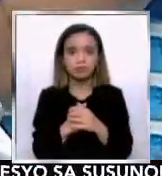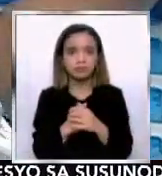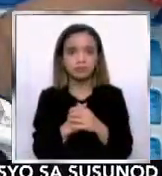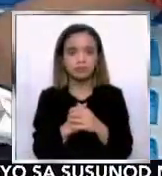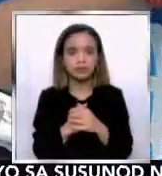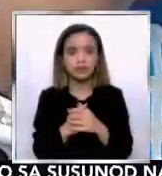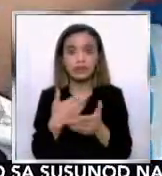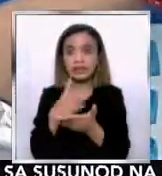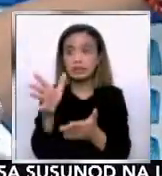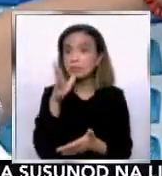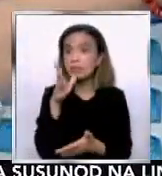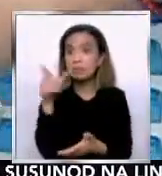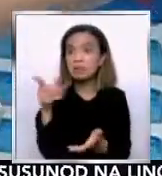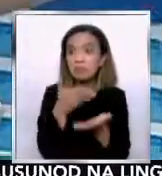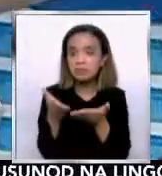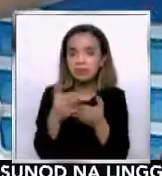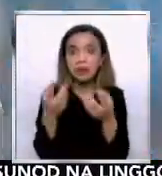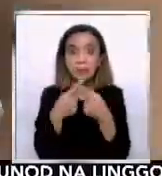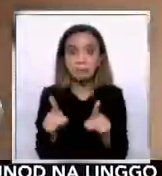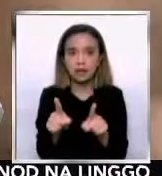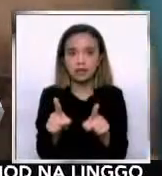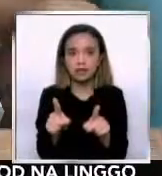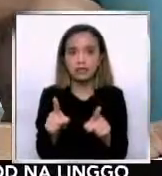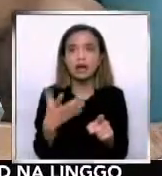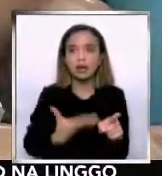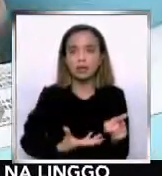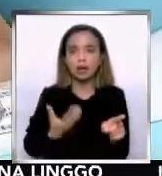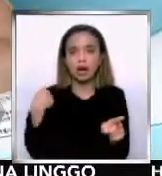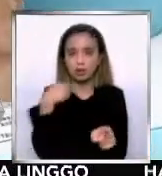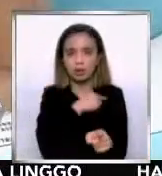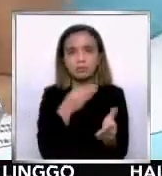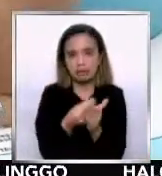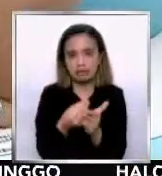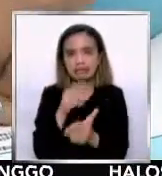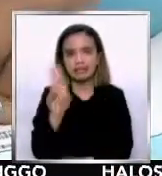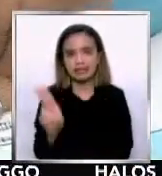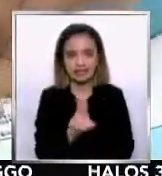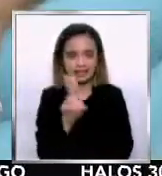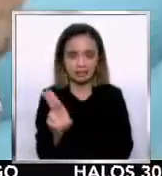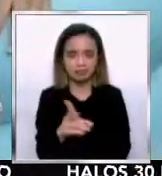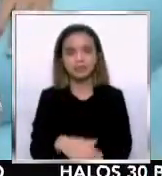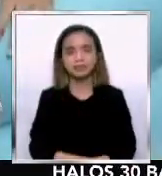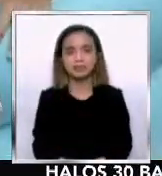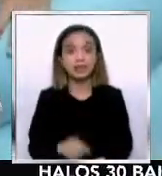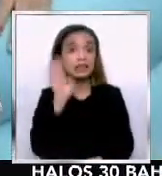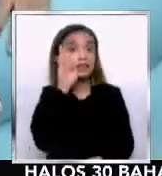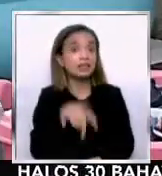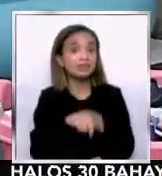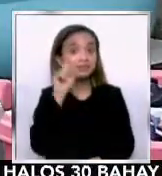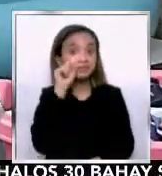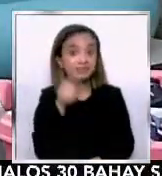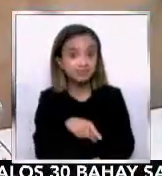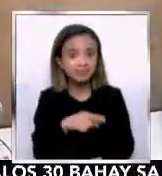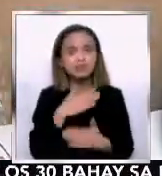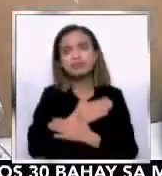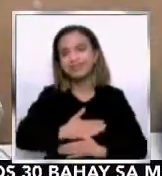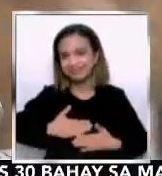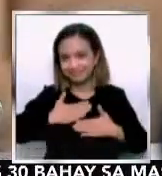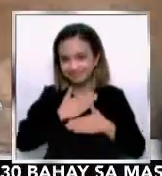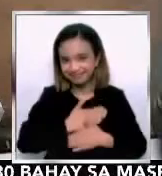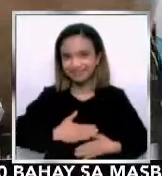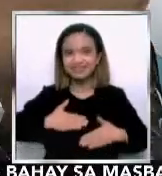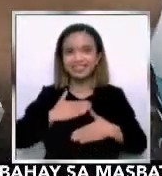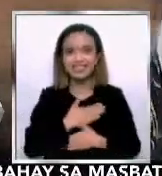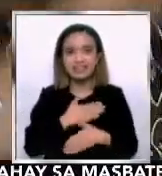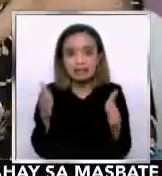mama bumili, pero namin ginastos. Ang magkapatid na ito naman, enjoy na enjoy rin sa kanilang maliit